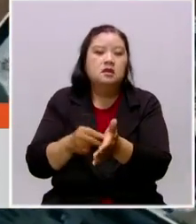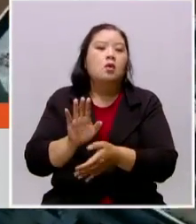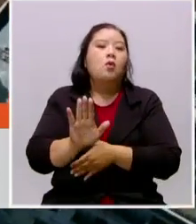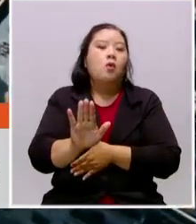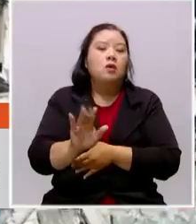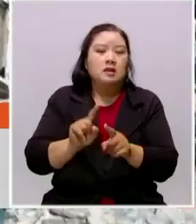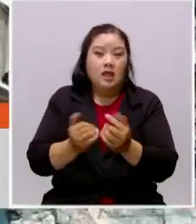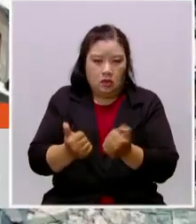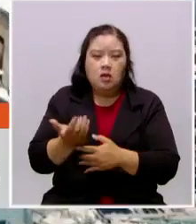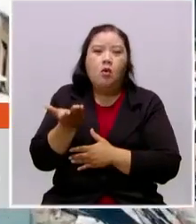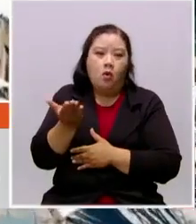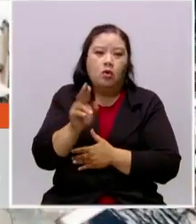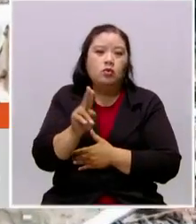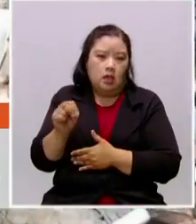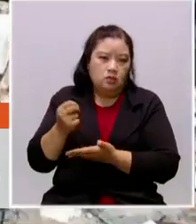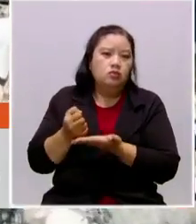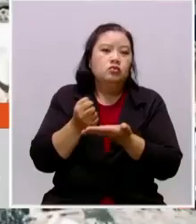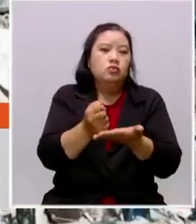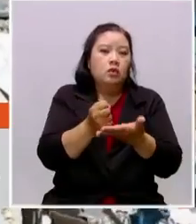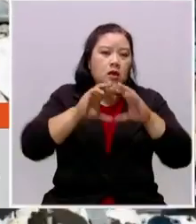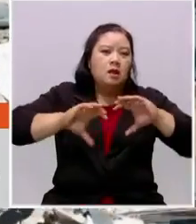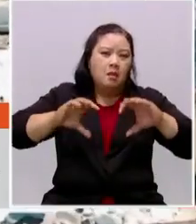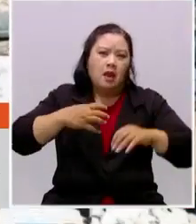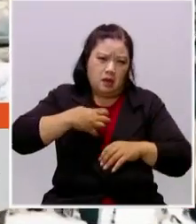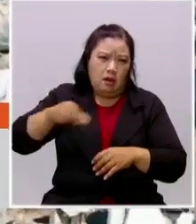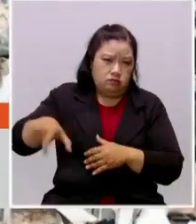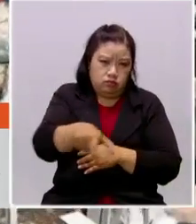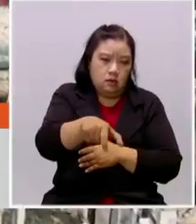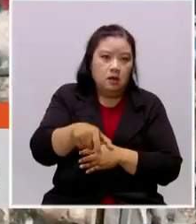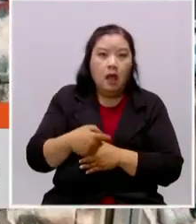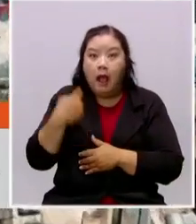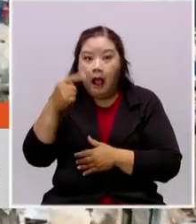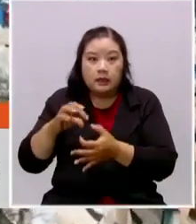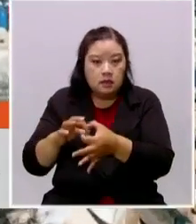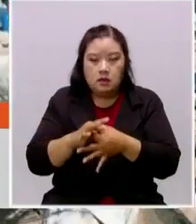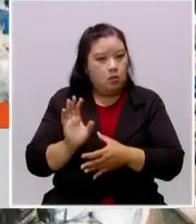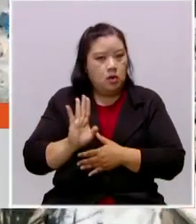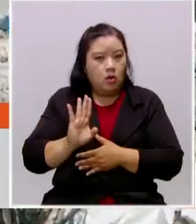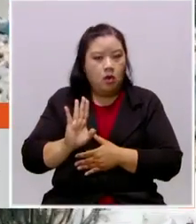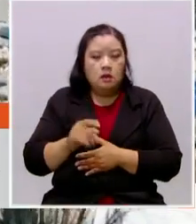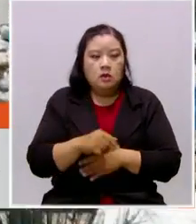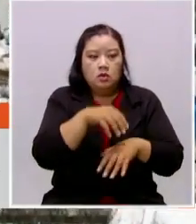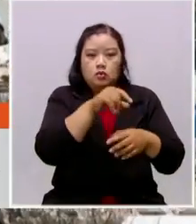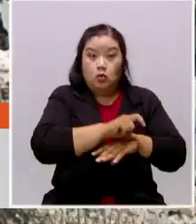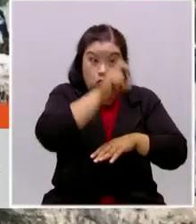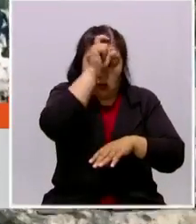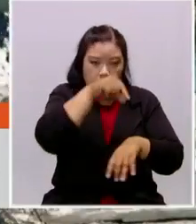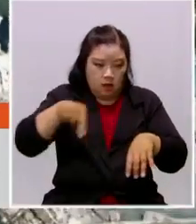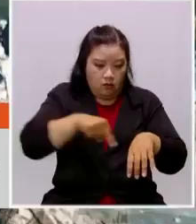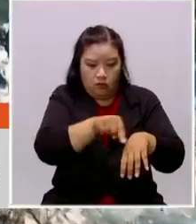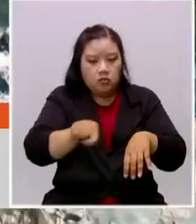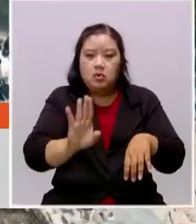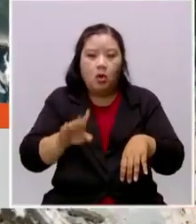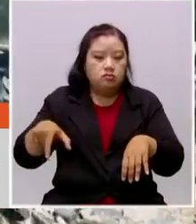ให้สหประชาชาติส่งความช่วยเหลือให้แก่รัฐบาลซีเรียโดยตรงงโดยไม่ผ่านจุดข้ามแดนตุรกีซีเรียค่ะ